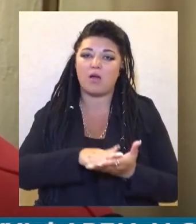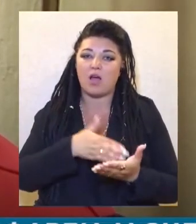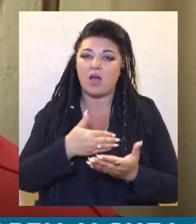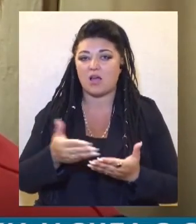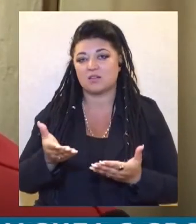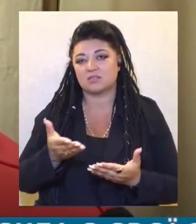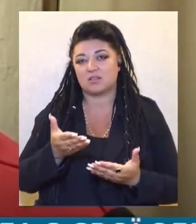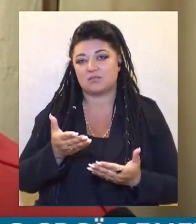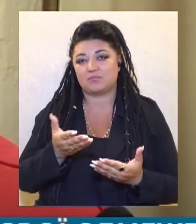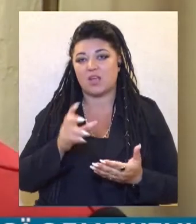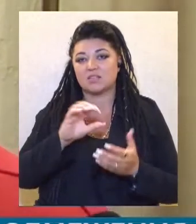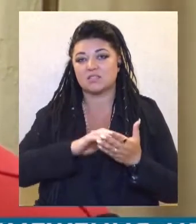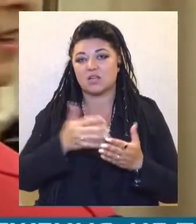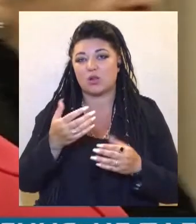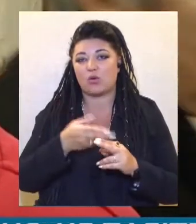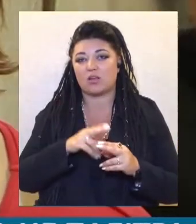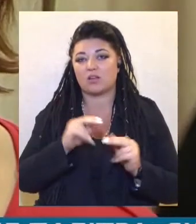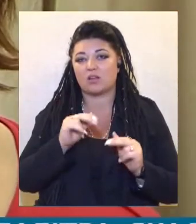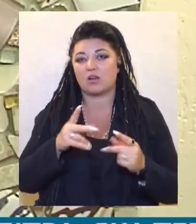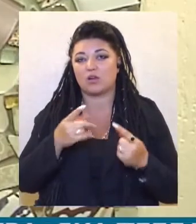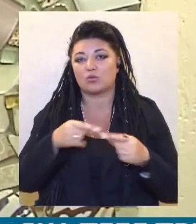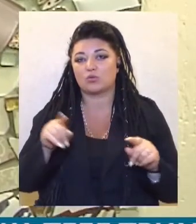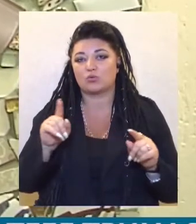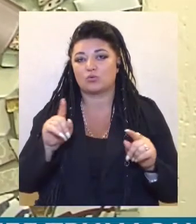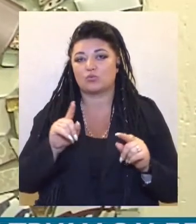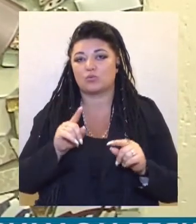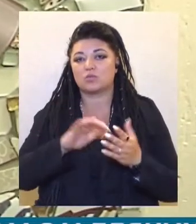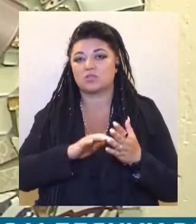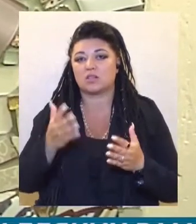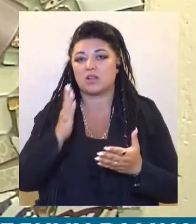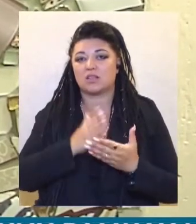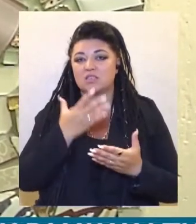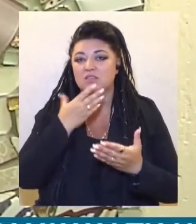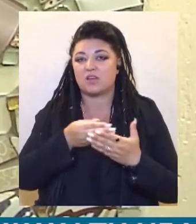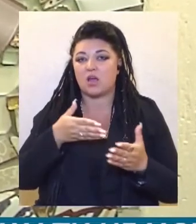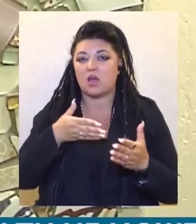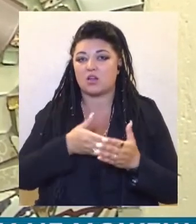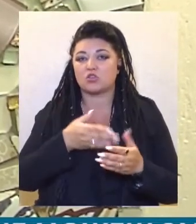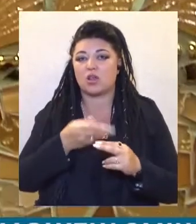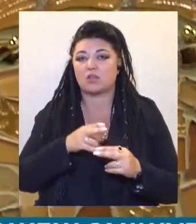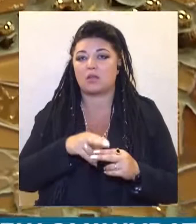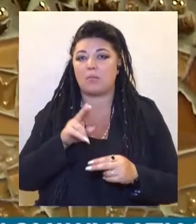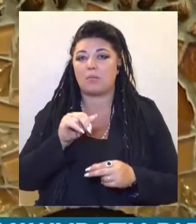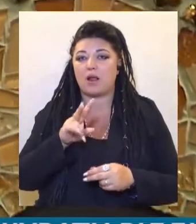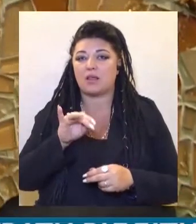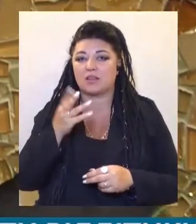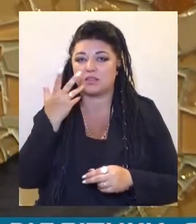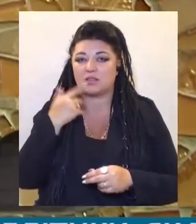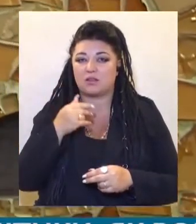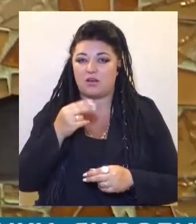это как сухие краски. У стекла есть свои ограничения. Это палитра, которая